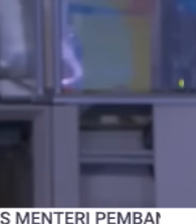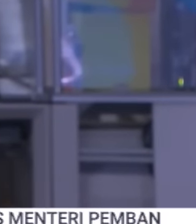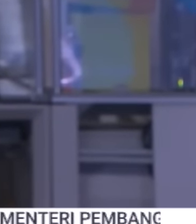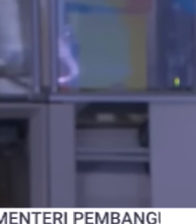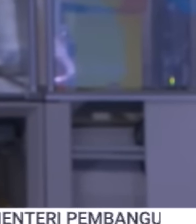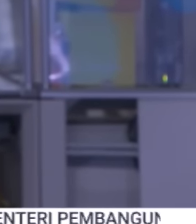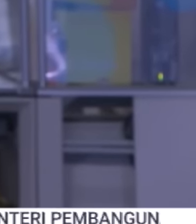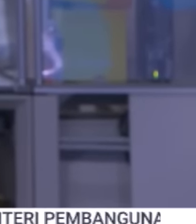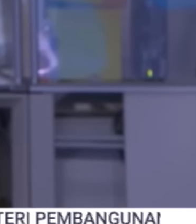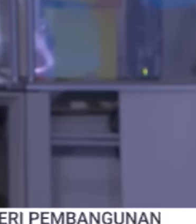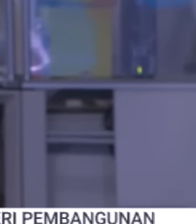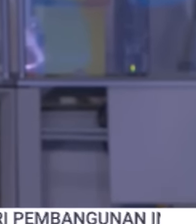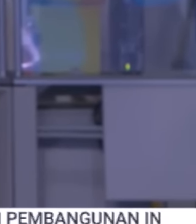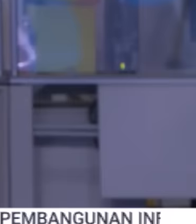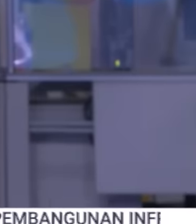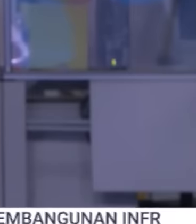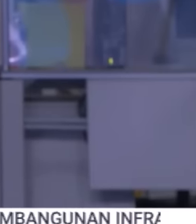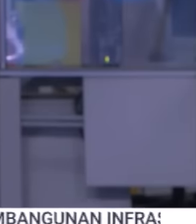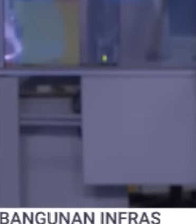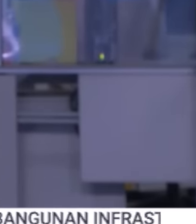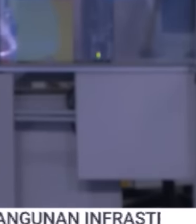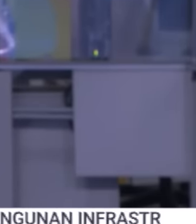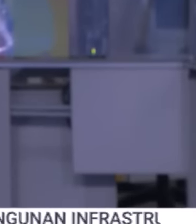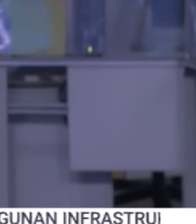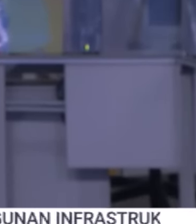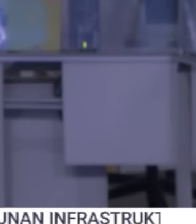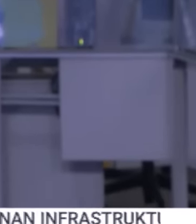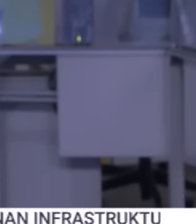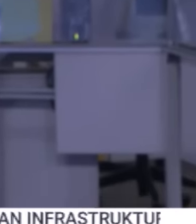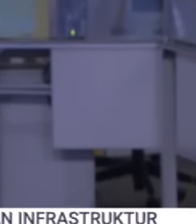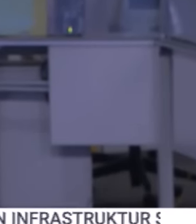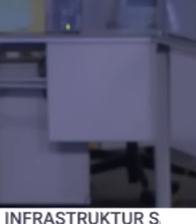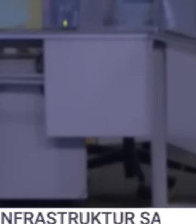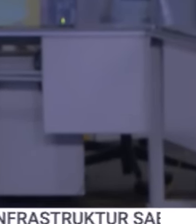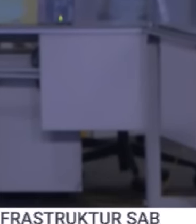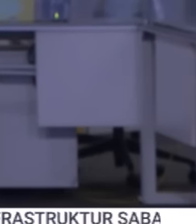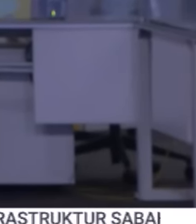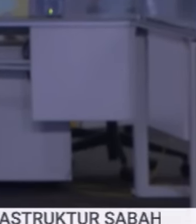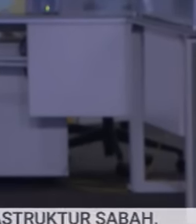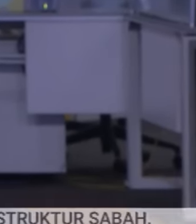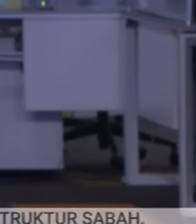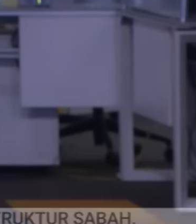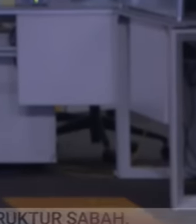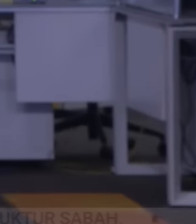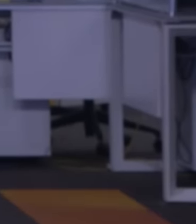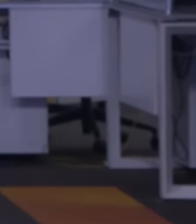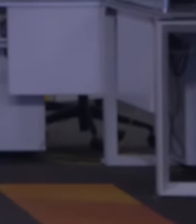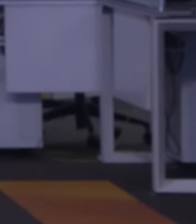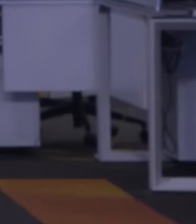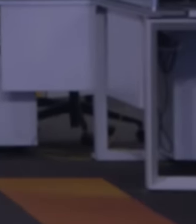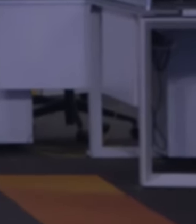Baik, saudara, paparan itu mengakhiri Kanta 744 menyusul selepas ini berita perdana bersama Fatih Dayat dan